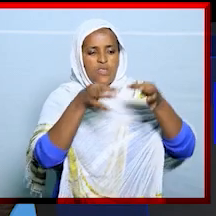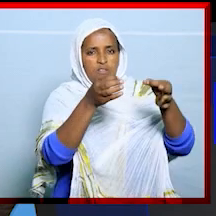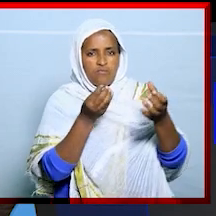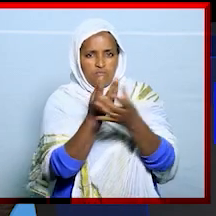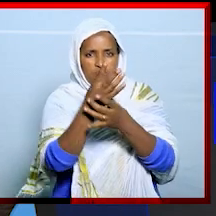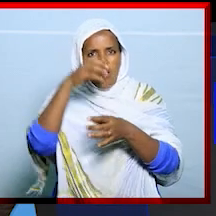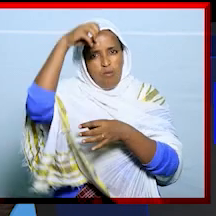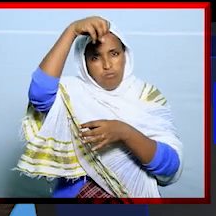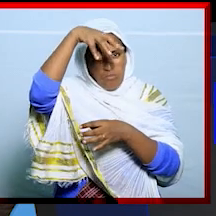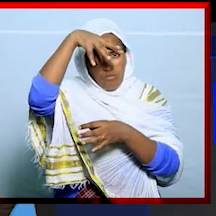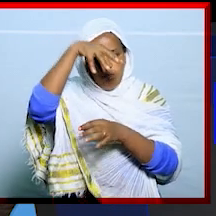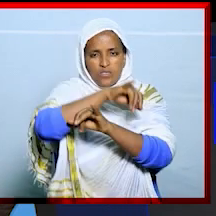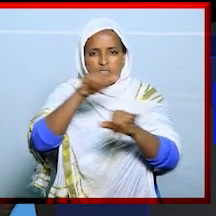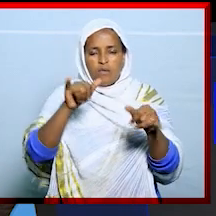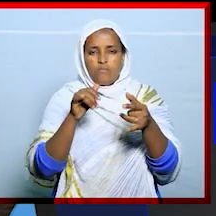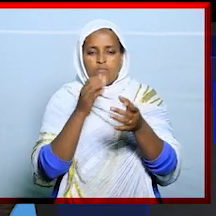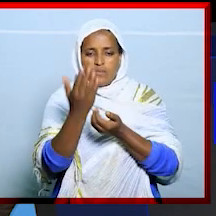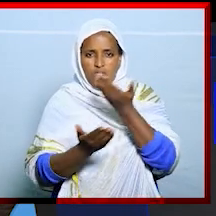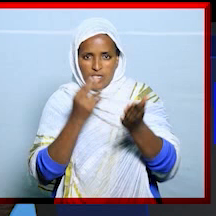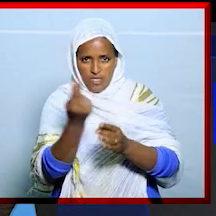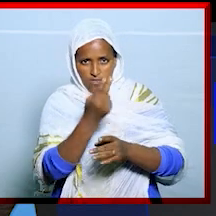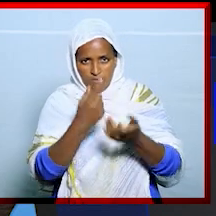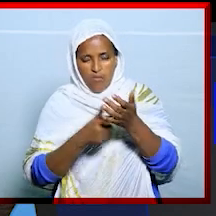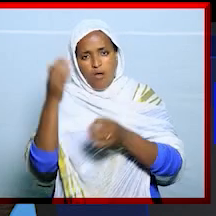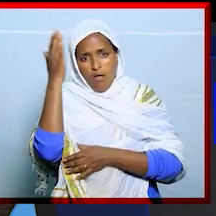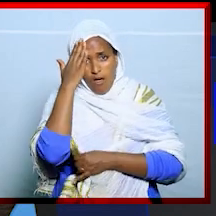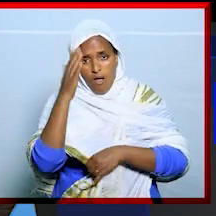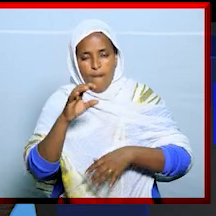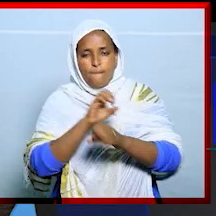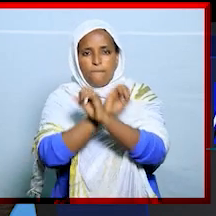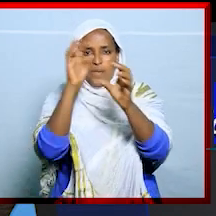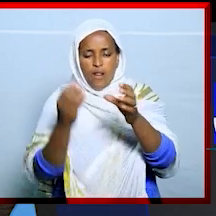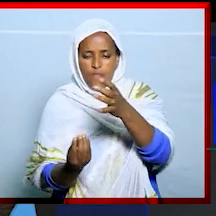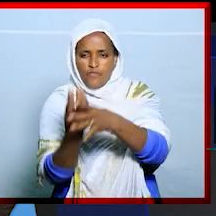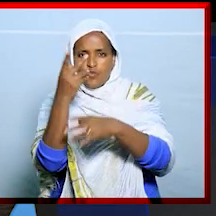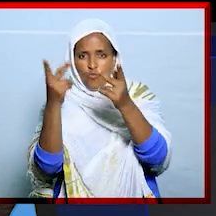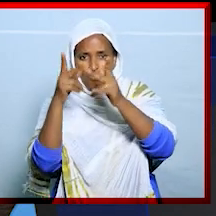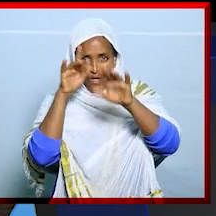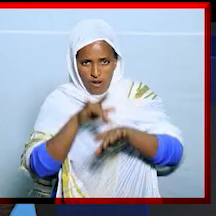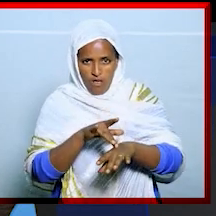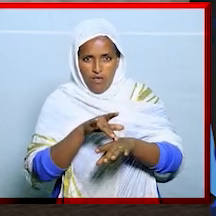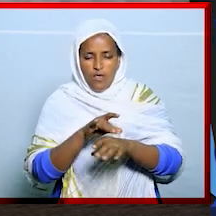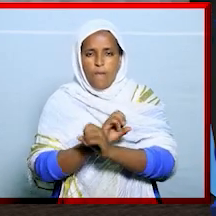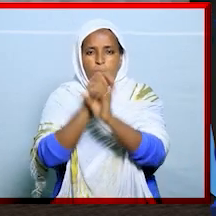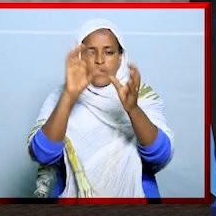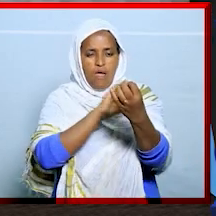የምታደርስ መጋቢ እንደ አምፖል እንደ ፋኖስ ሆና እንድታገለግል ነው። እንደሚታወቀው ብርሃን ከመነጭበት